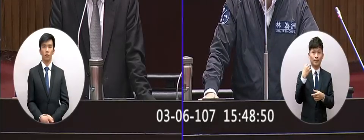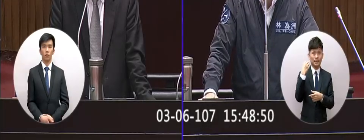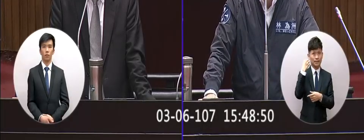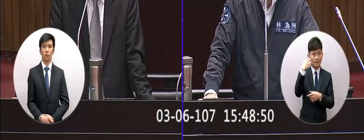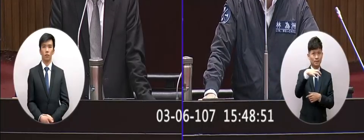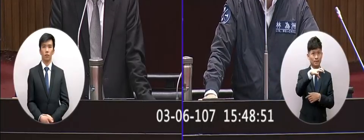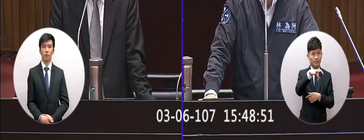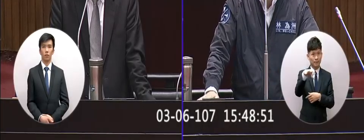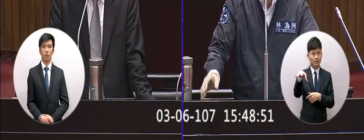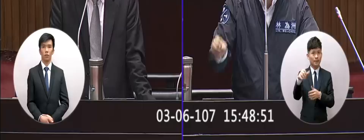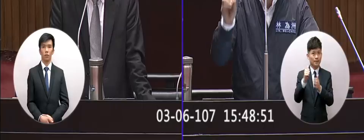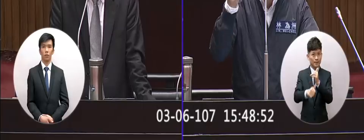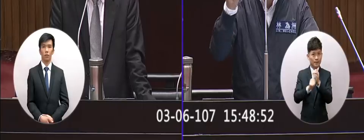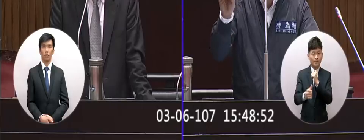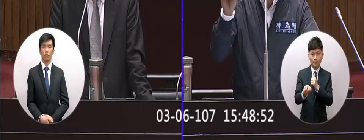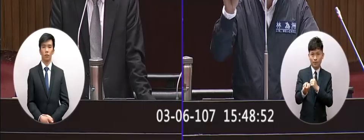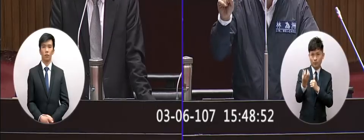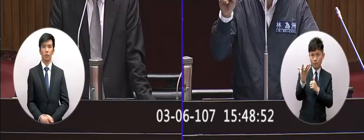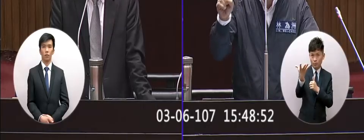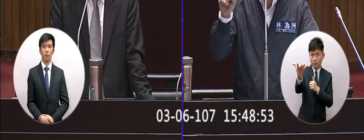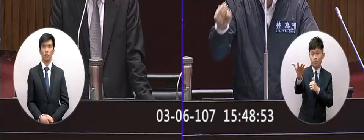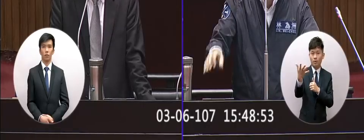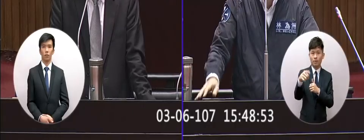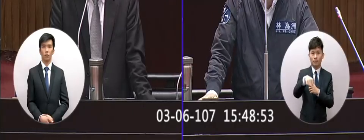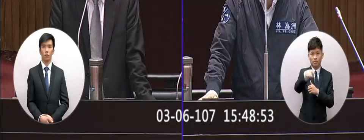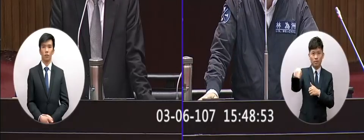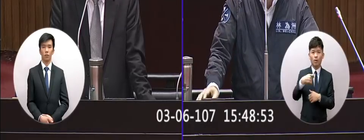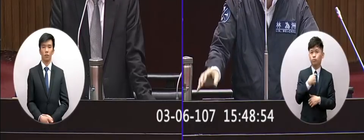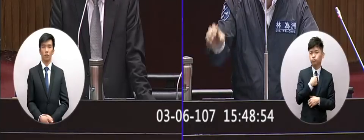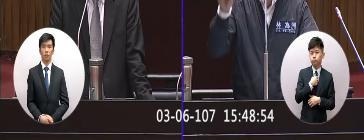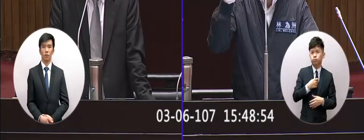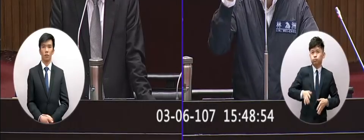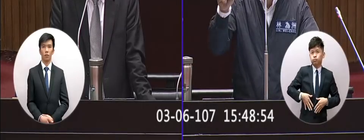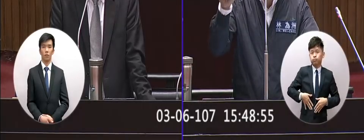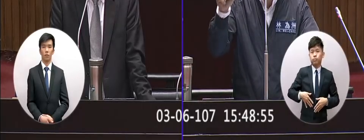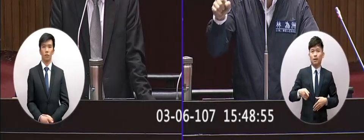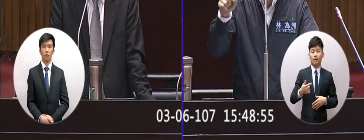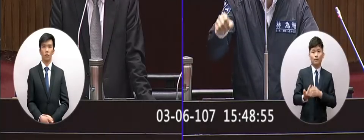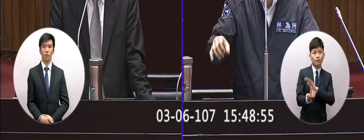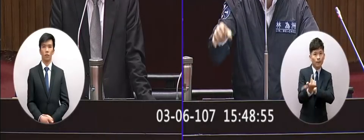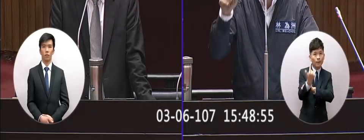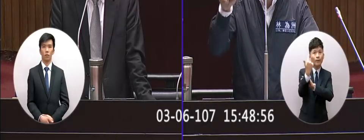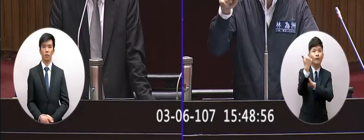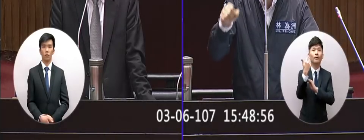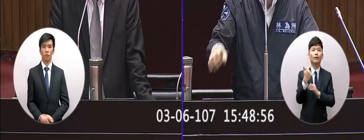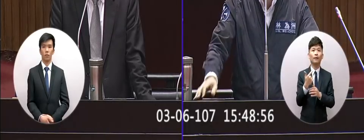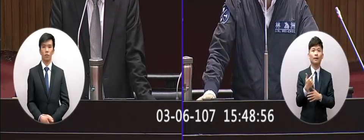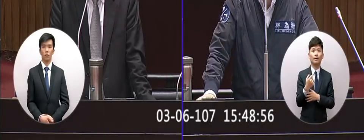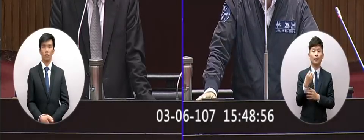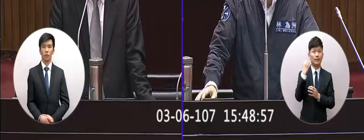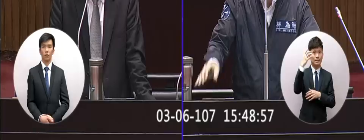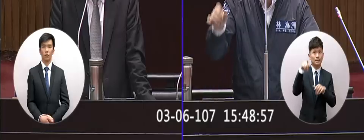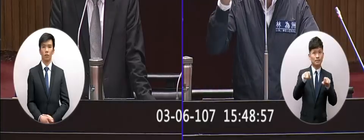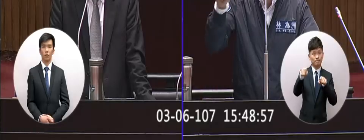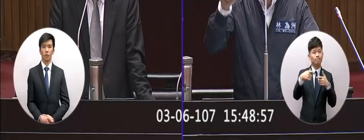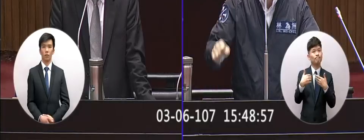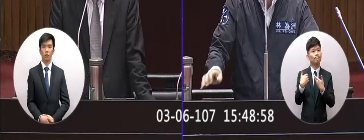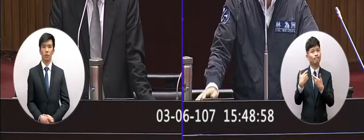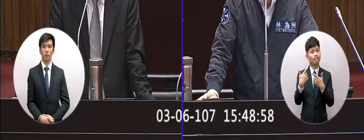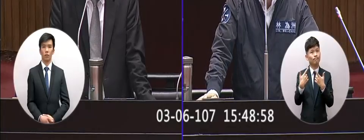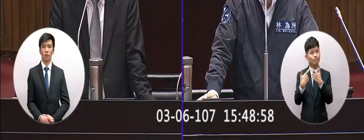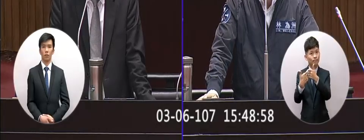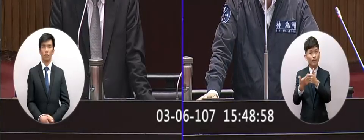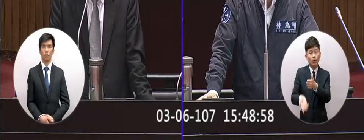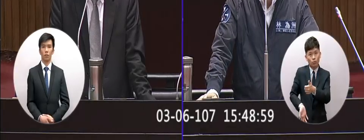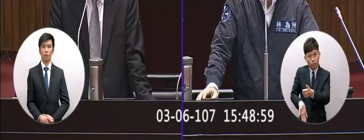区哈，出生率比较高的地方，它需要的地方哦，能够快一点，能够有新的政策。给予鼓